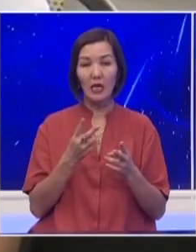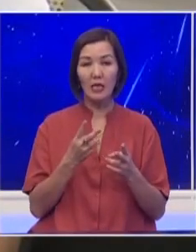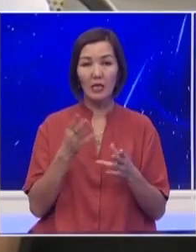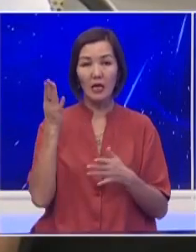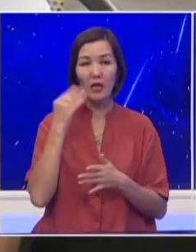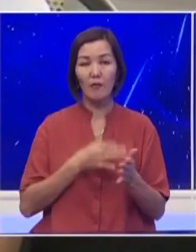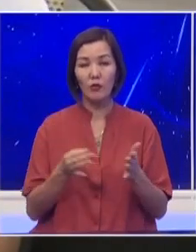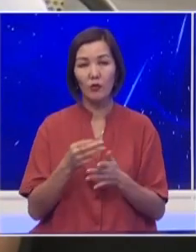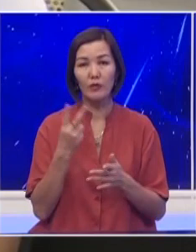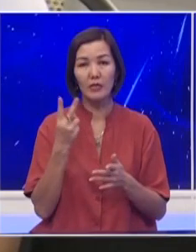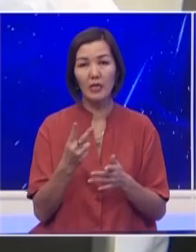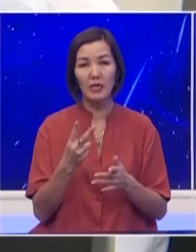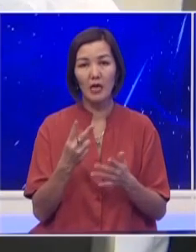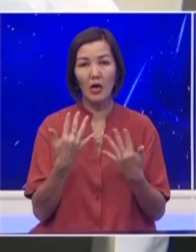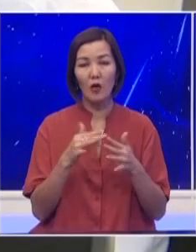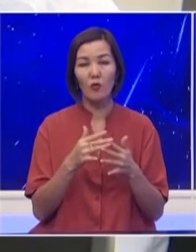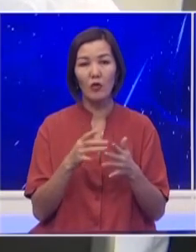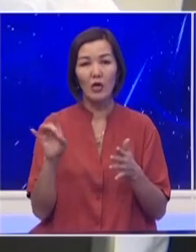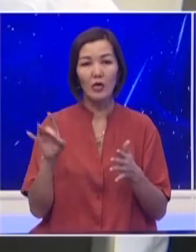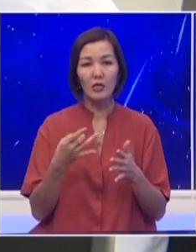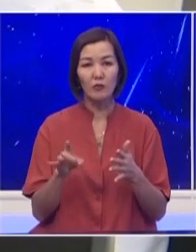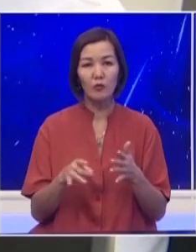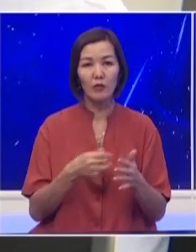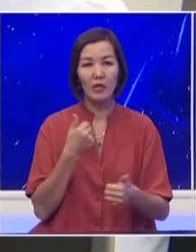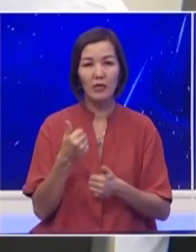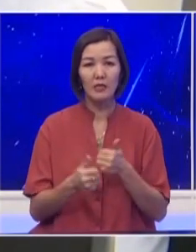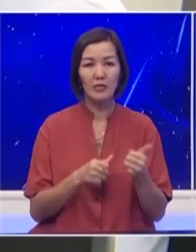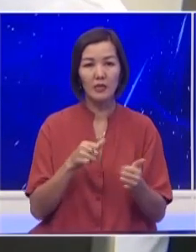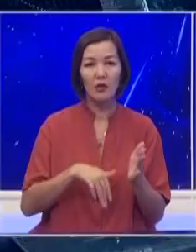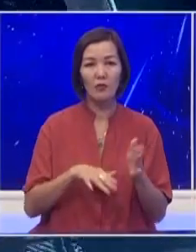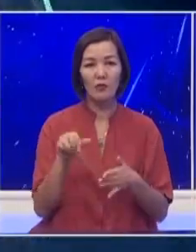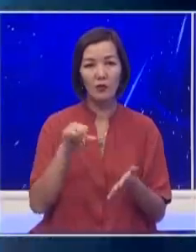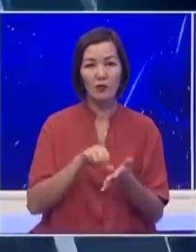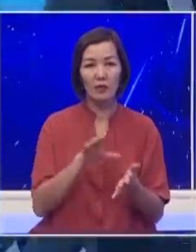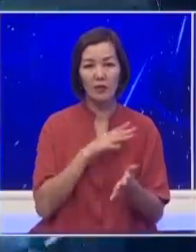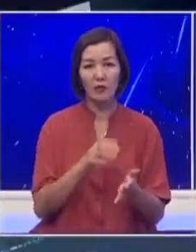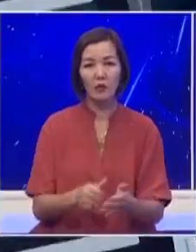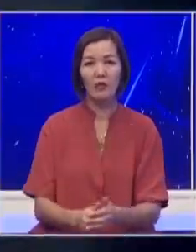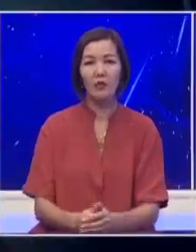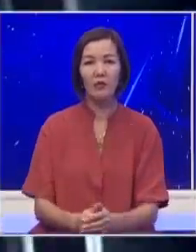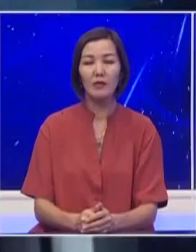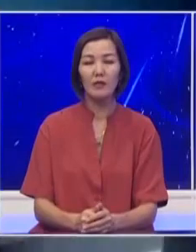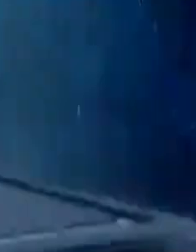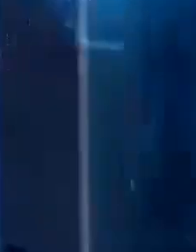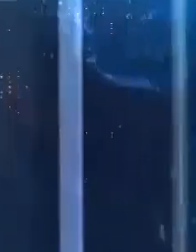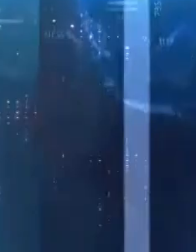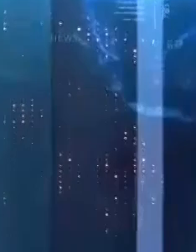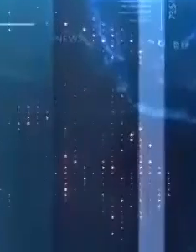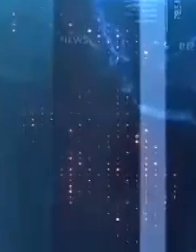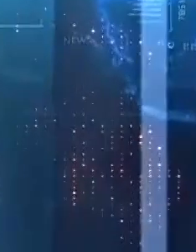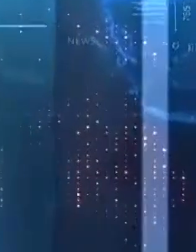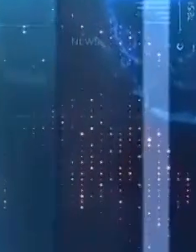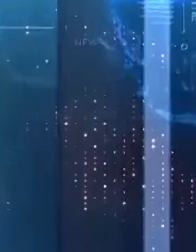Алматы облысының қос округ әкімі республикалық сында үздік деп танылған еді. Алмат Хамит, Абылай Құттықбай, Жетісу